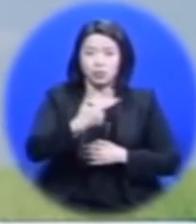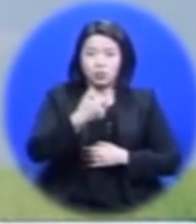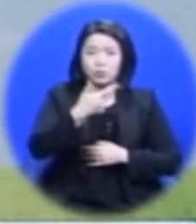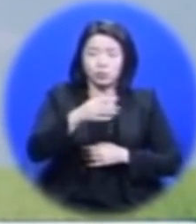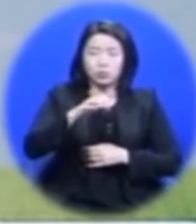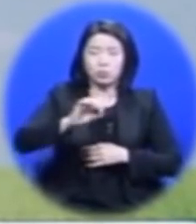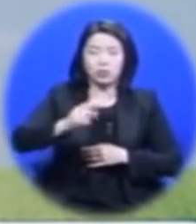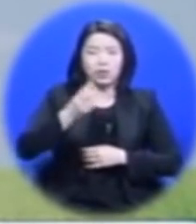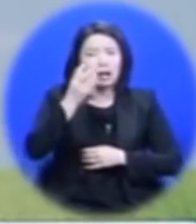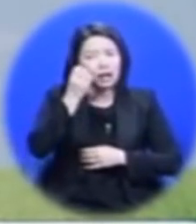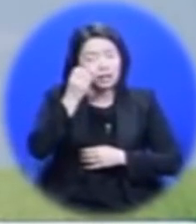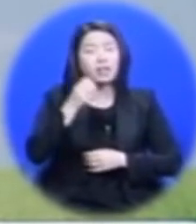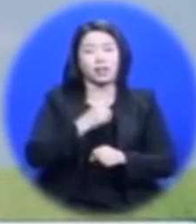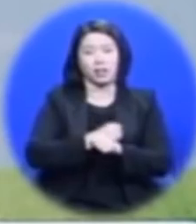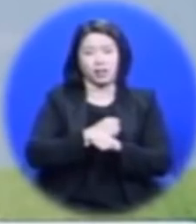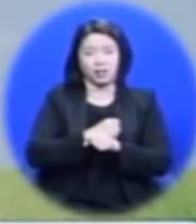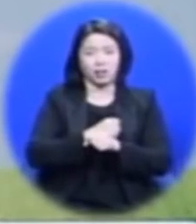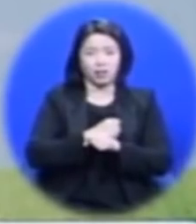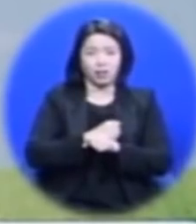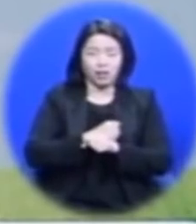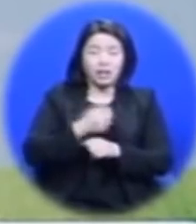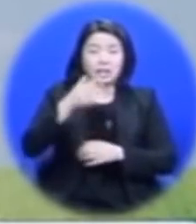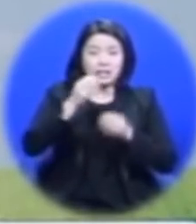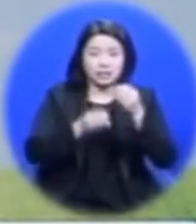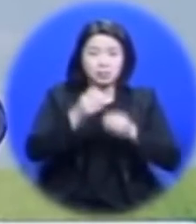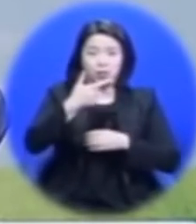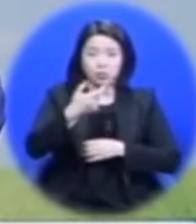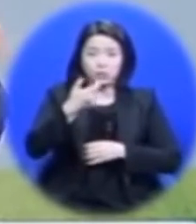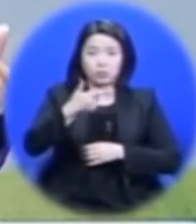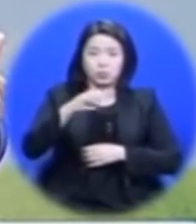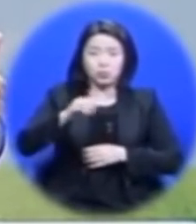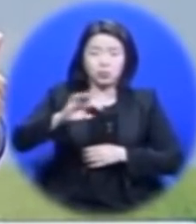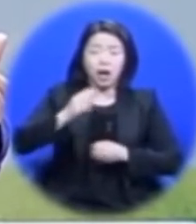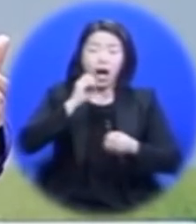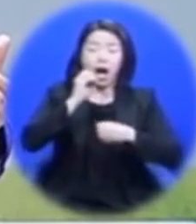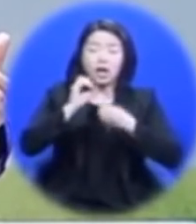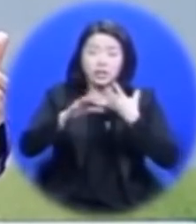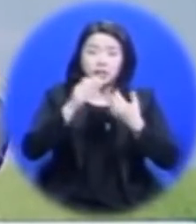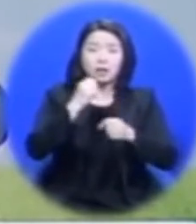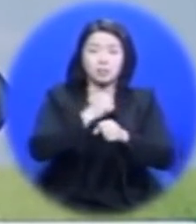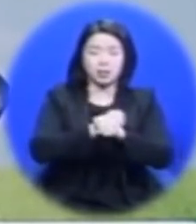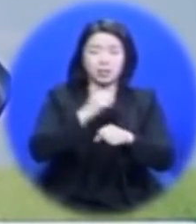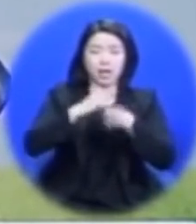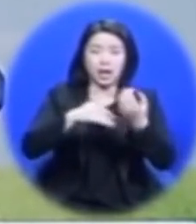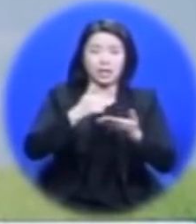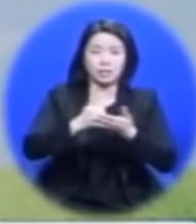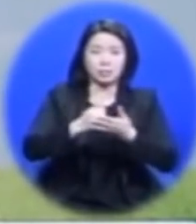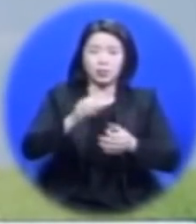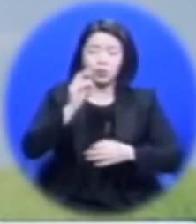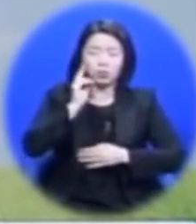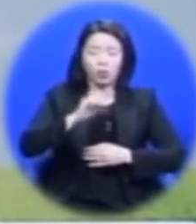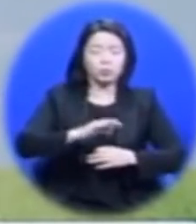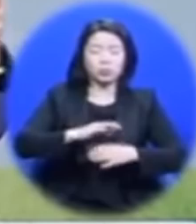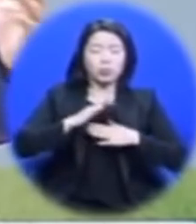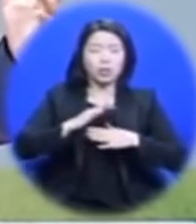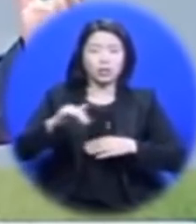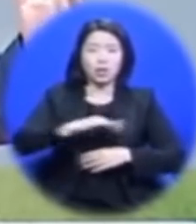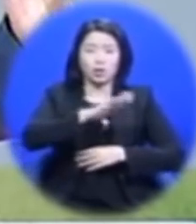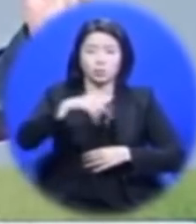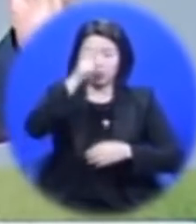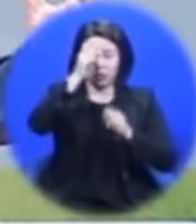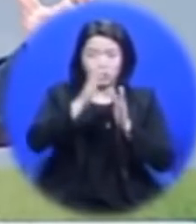오히려 생소합니다. 시편 66편에 이렇게 응답하신 하나님, 너무나 놀랍게 우리의